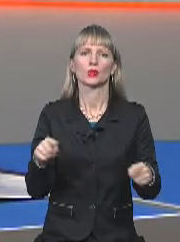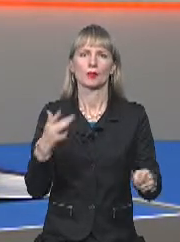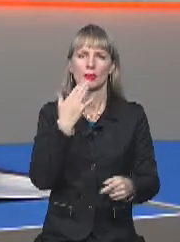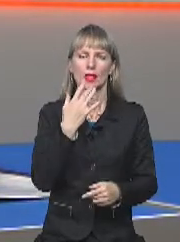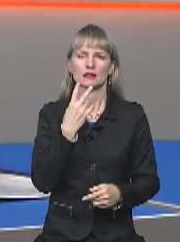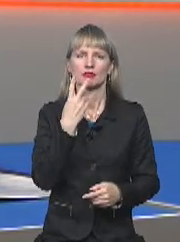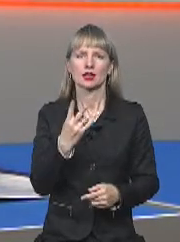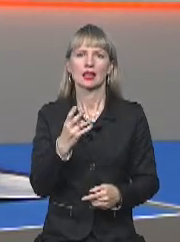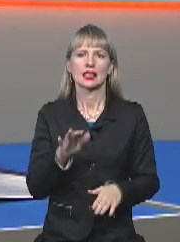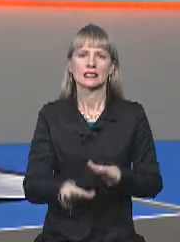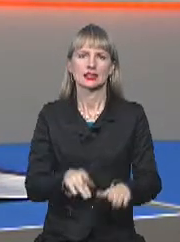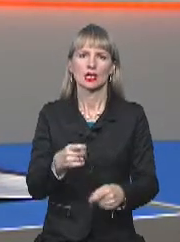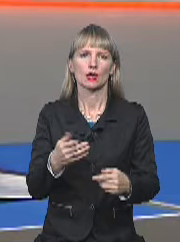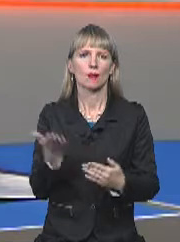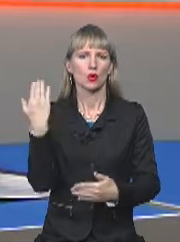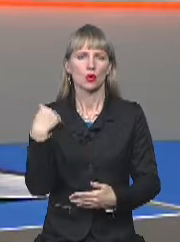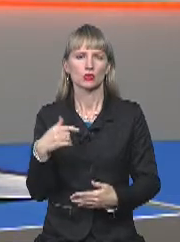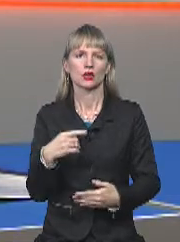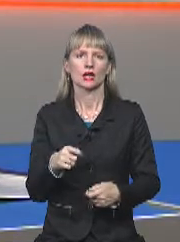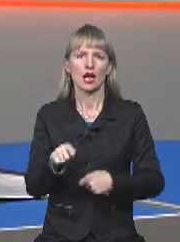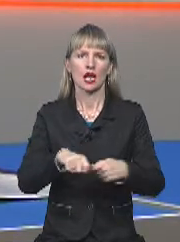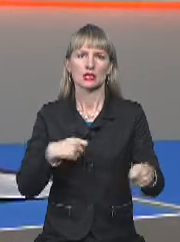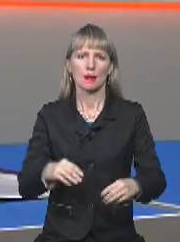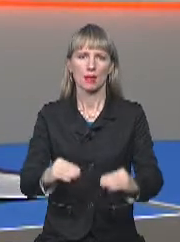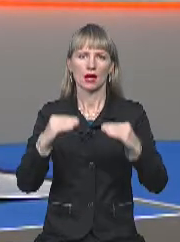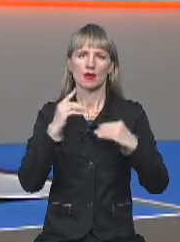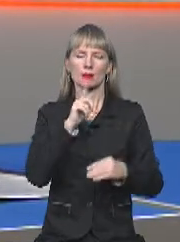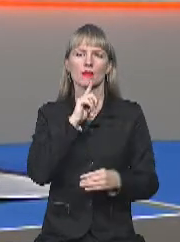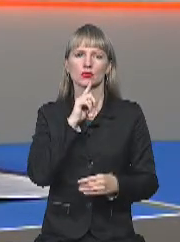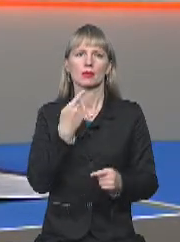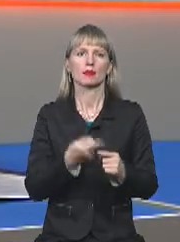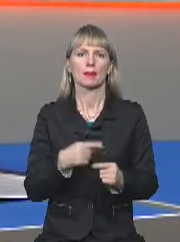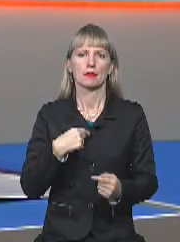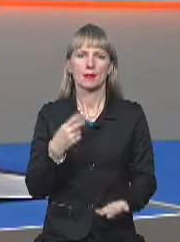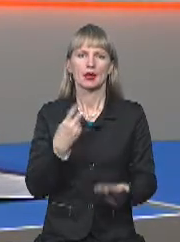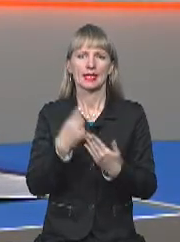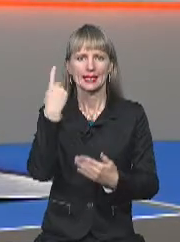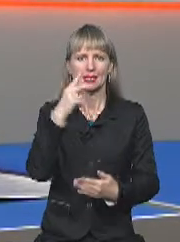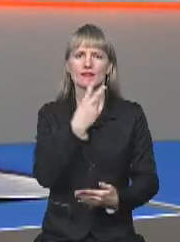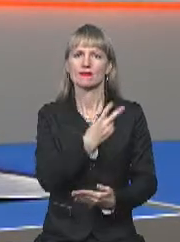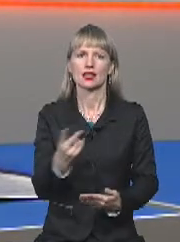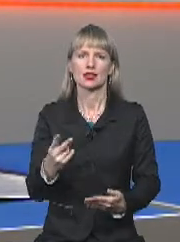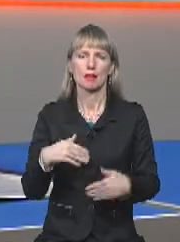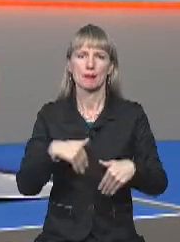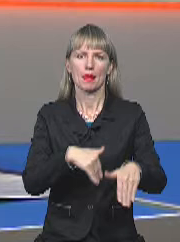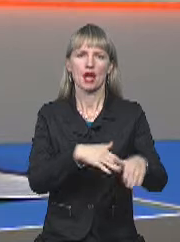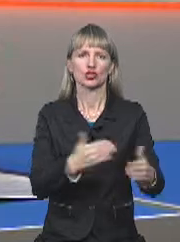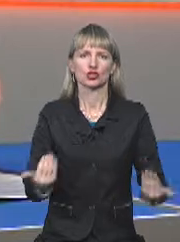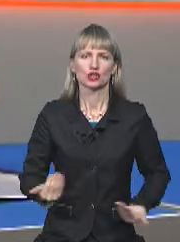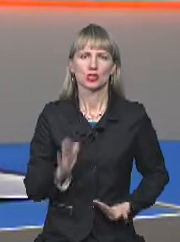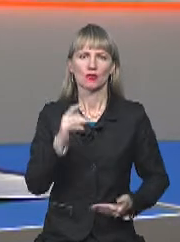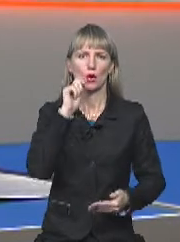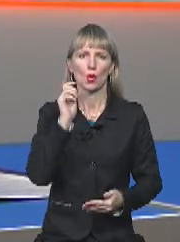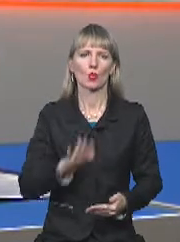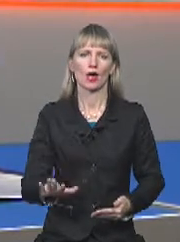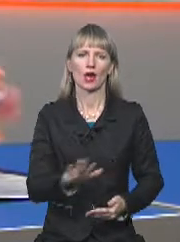взглянуть на следы их прошлого и разорвать покрывало молчания. Потому мы представили идею видения марша жизни в